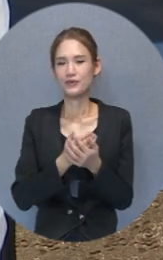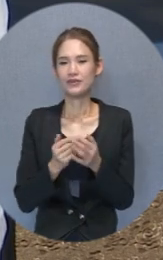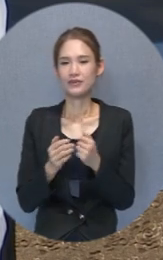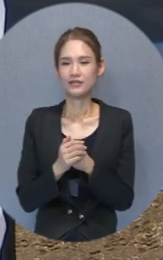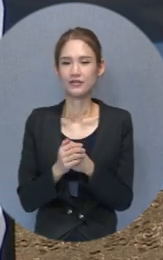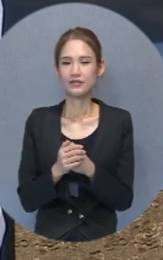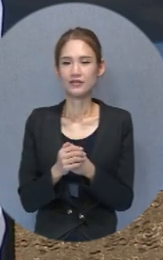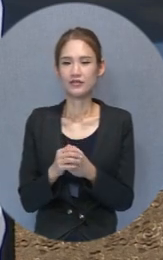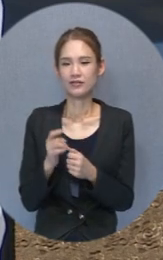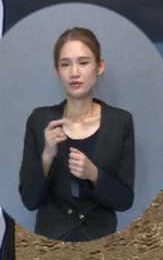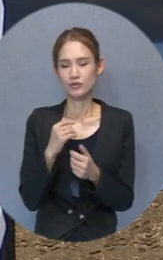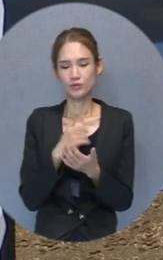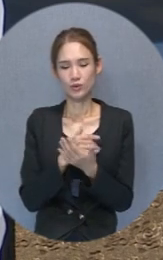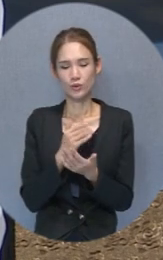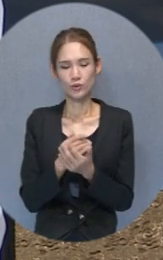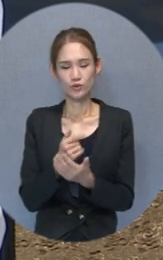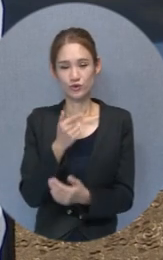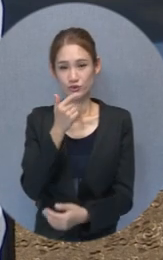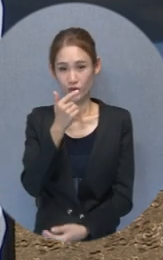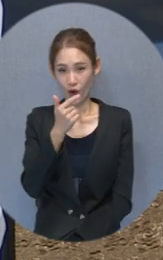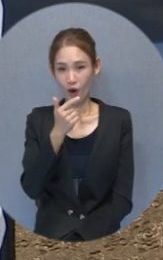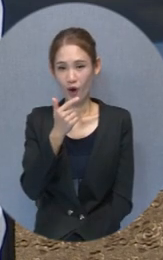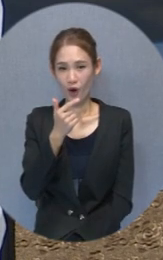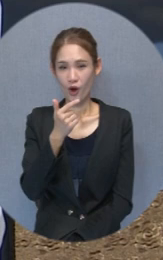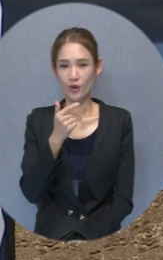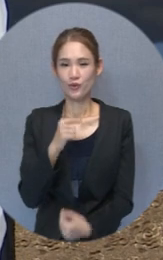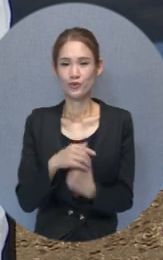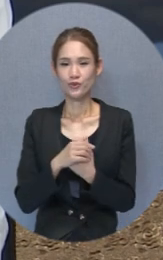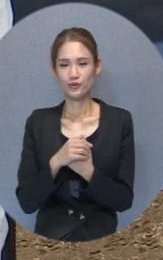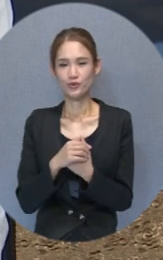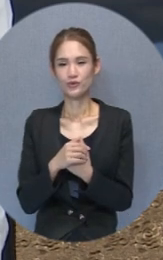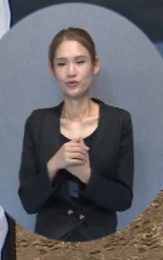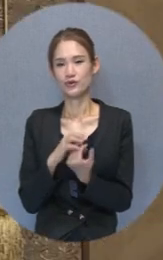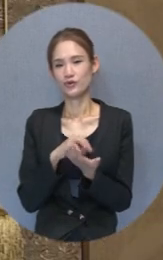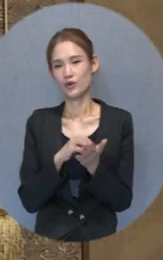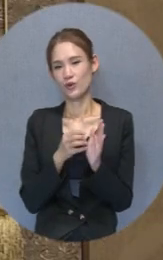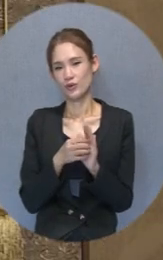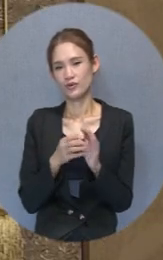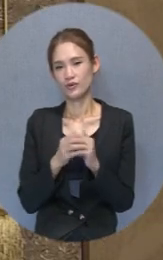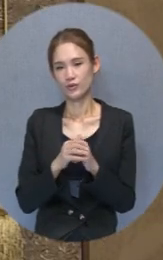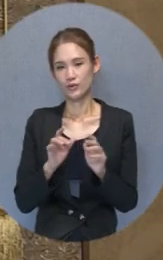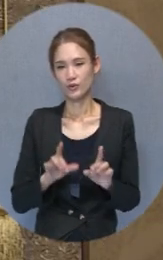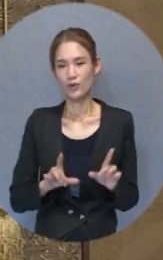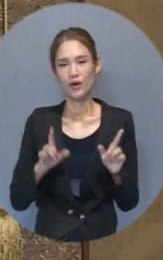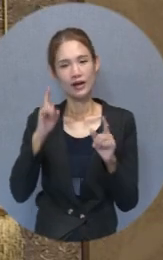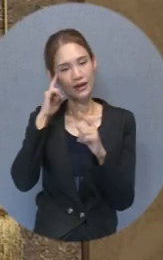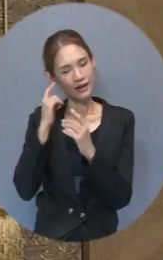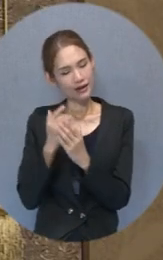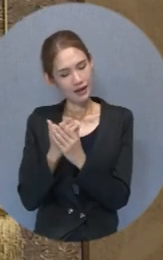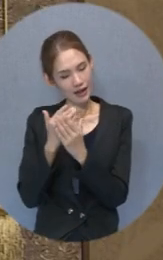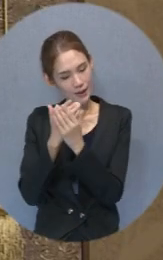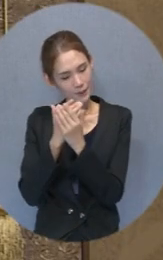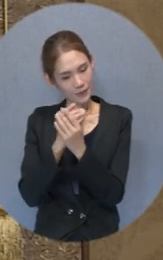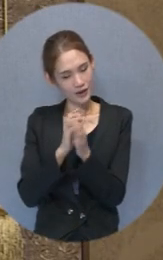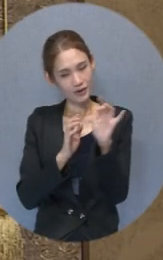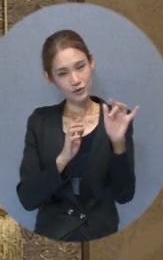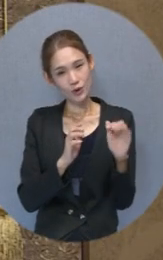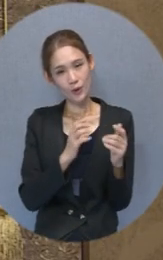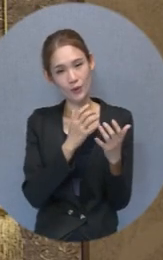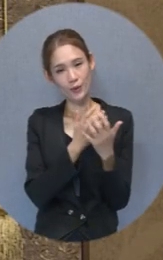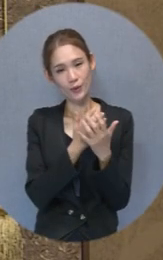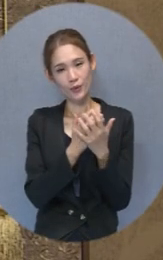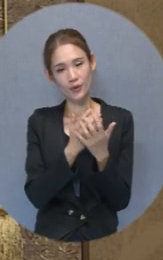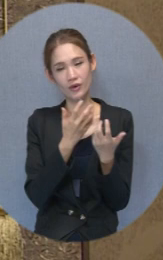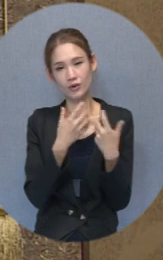저희가 종류가 이제 다 6개 정도가 있어요. 근데 네. 올해에 개발해 놓은